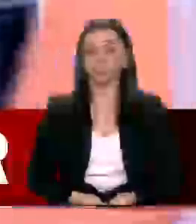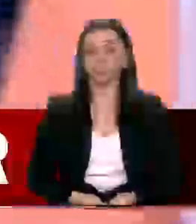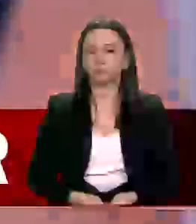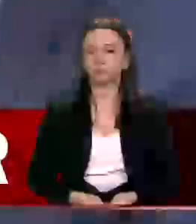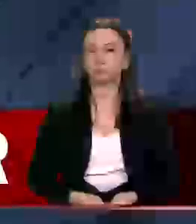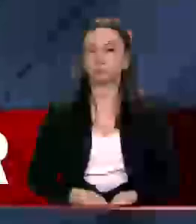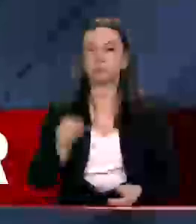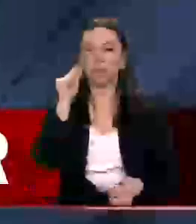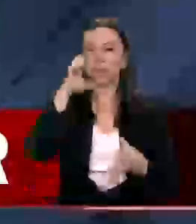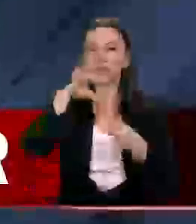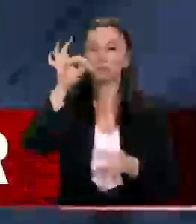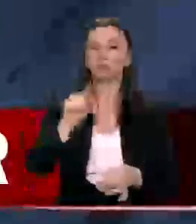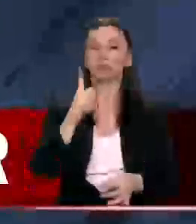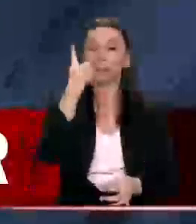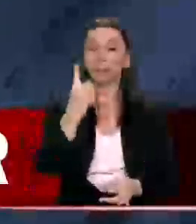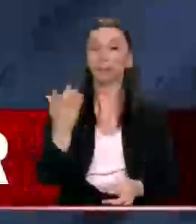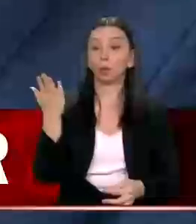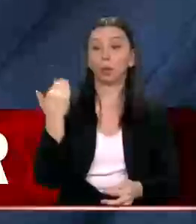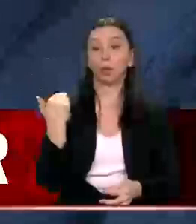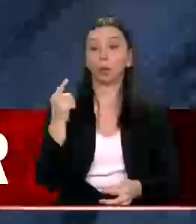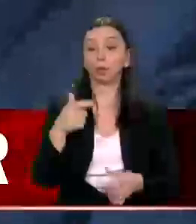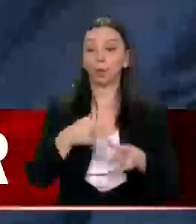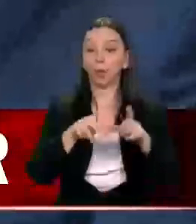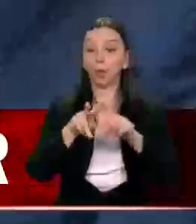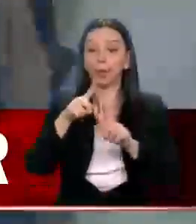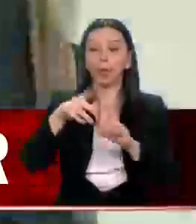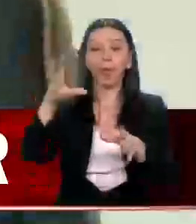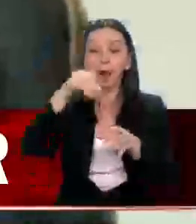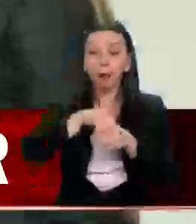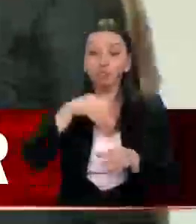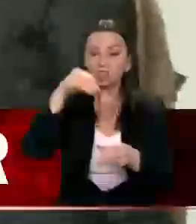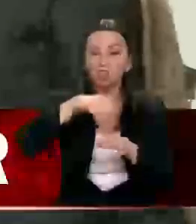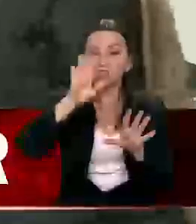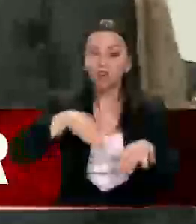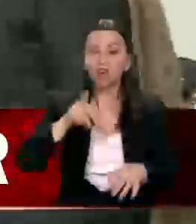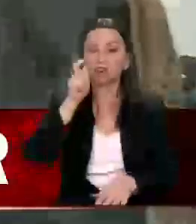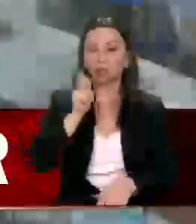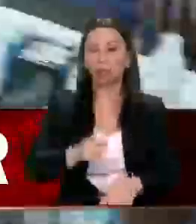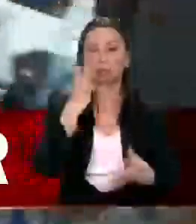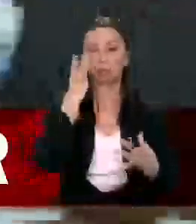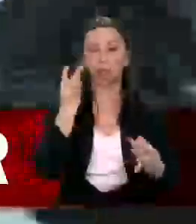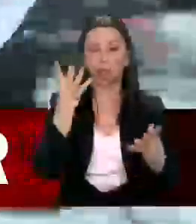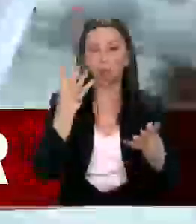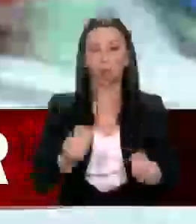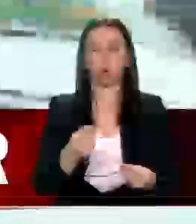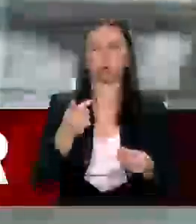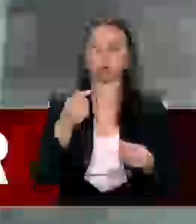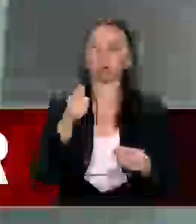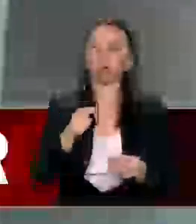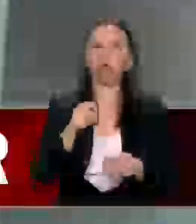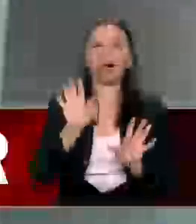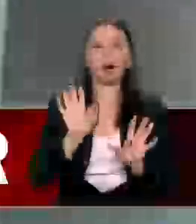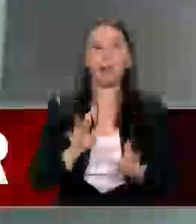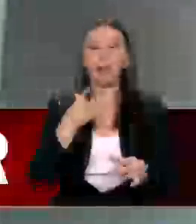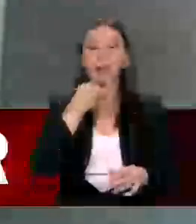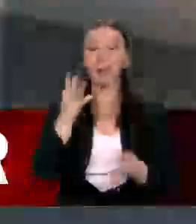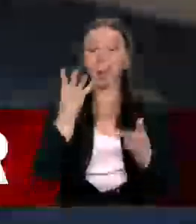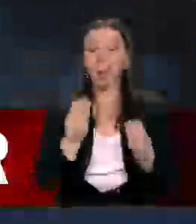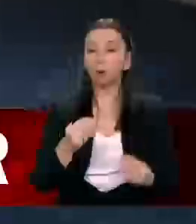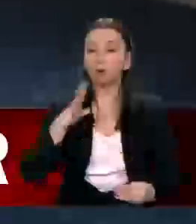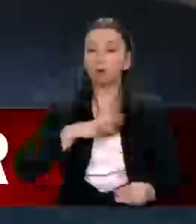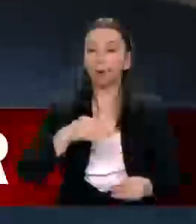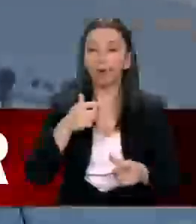kişiler Öncelikle şuna bakacaklar eyt'nin kapsamında mı şartlar netleşti eyt'de taşlar yerine oturdu Peki emekli olmak